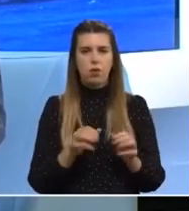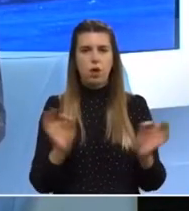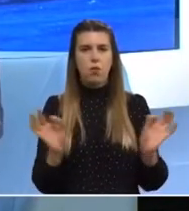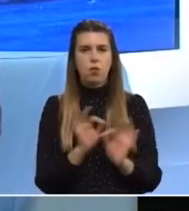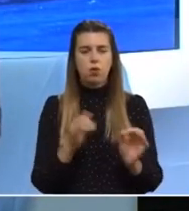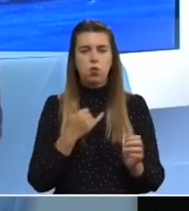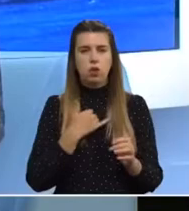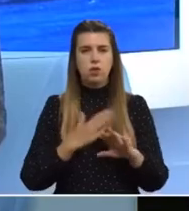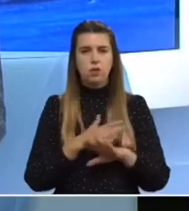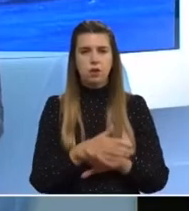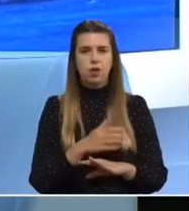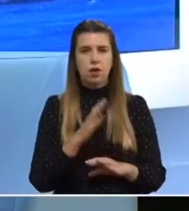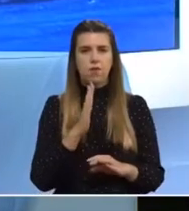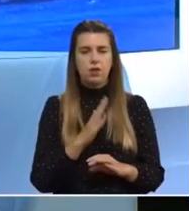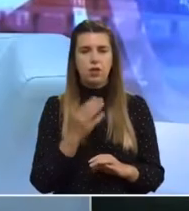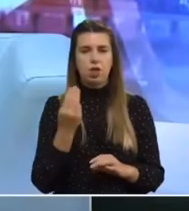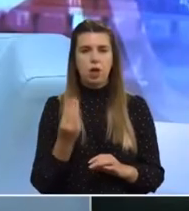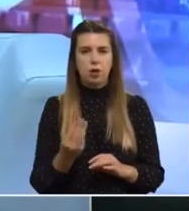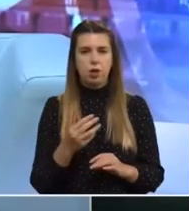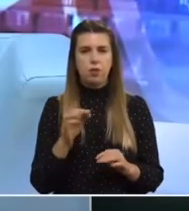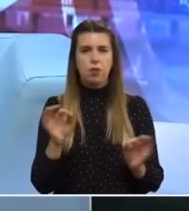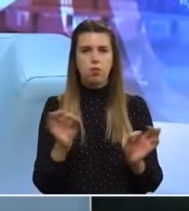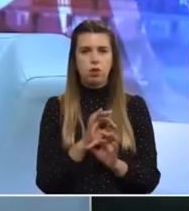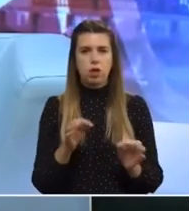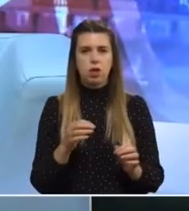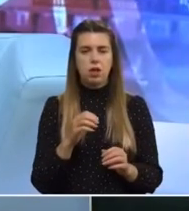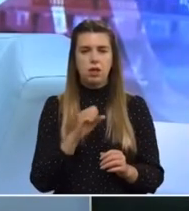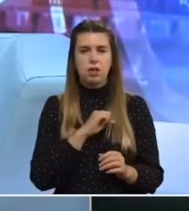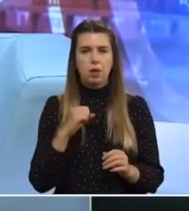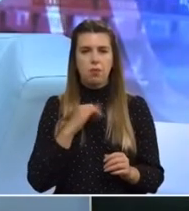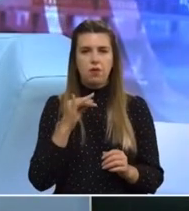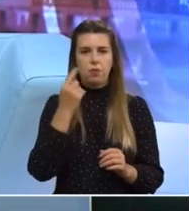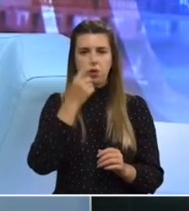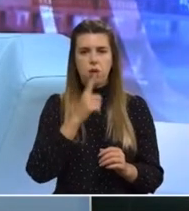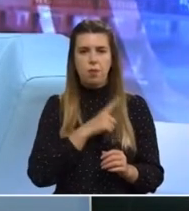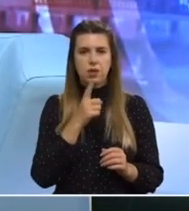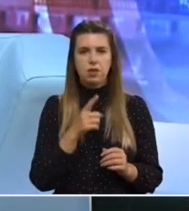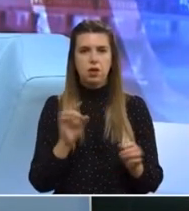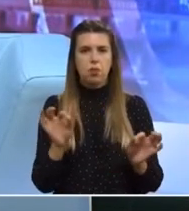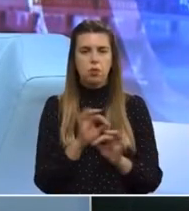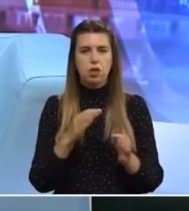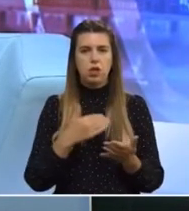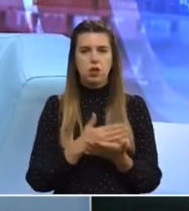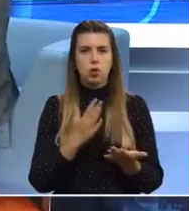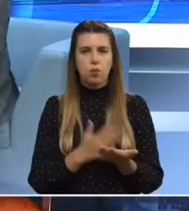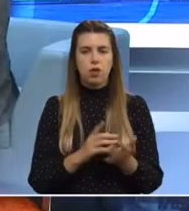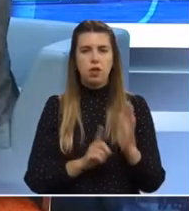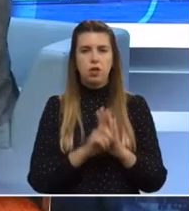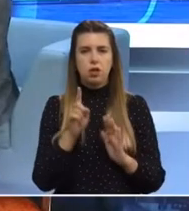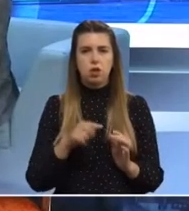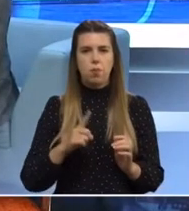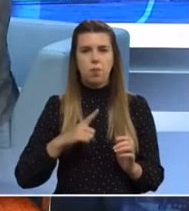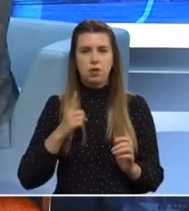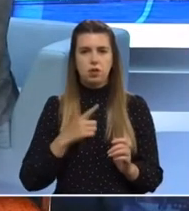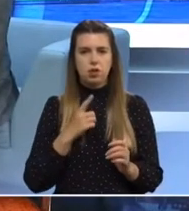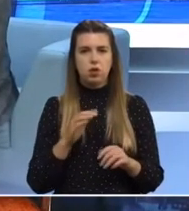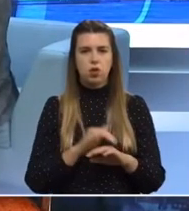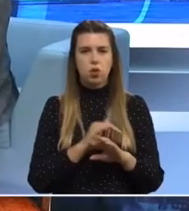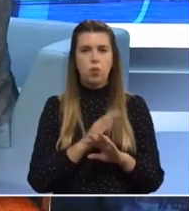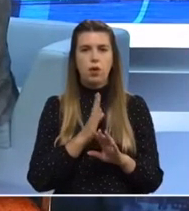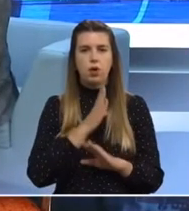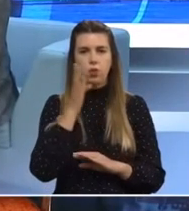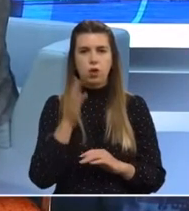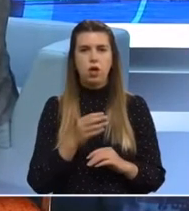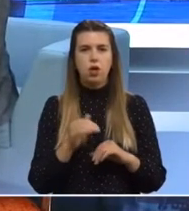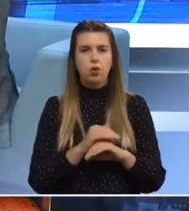формате, в музыкальном. У нас в гостях Валентин Шкандыбин, этномузыкант, звукотерапевт и психолог, мастер этнических музыкальных инструментов, основатель этномастерской. Валентин,